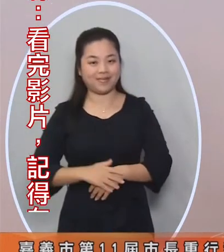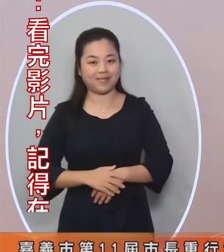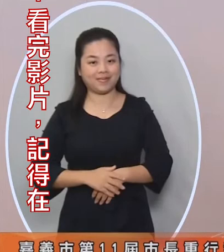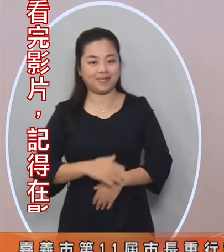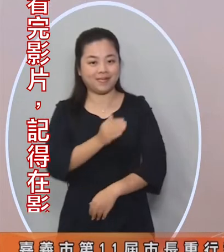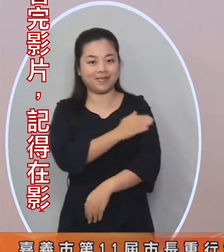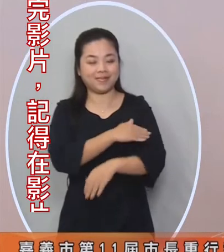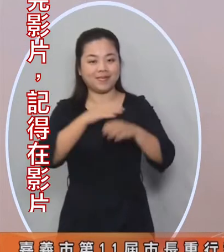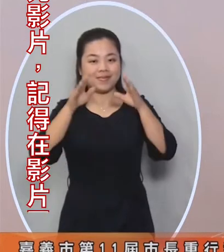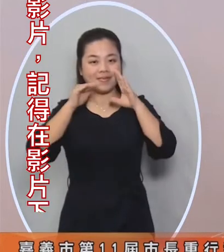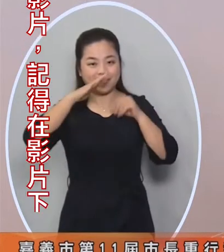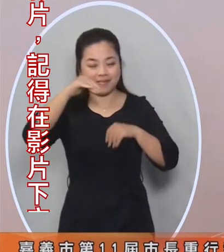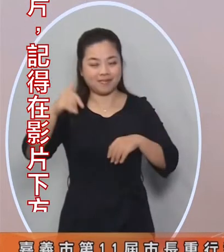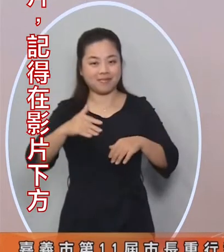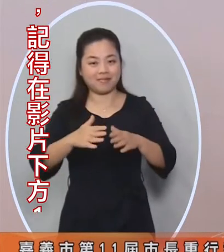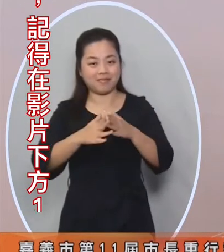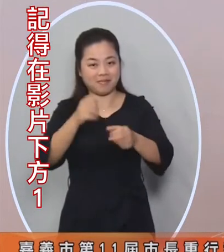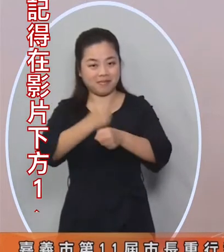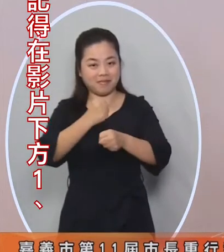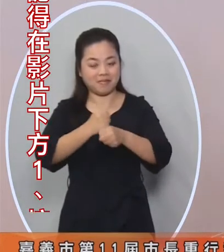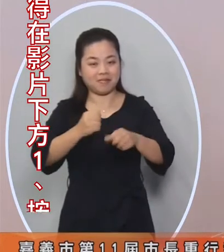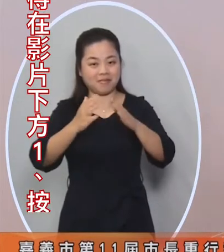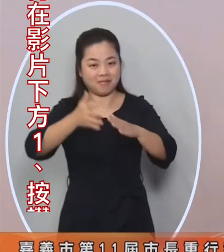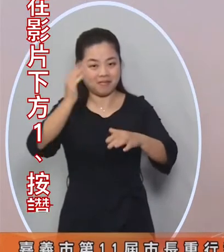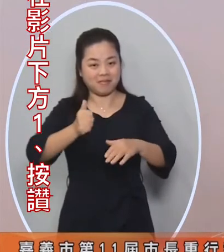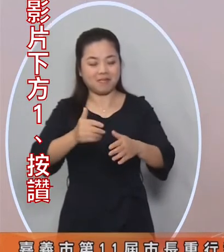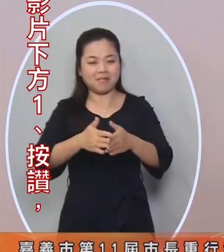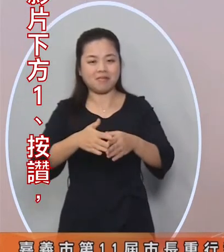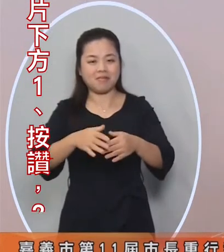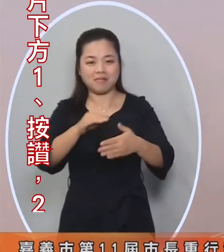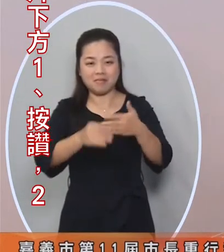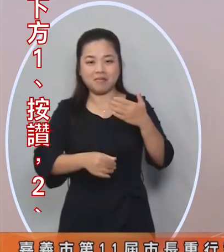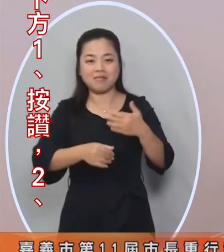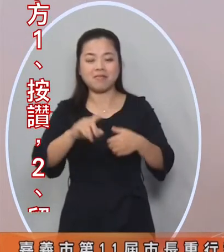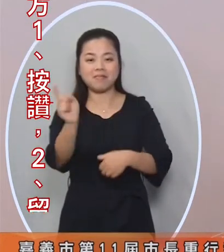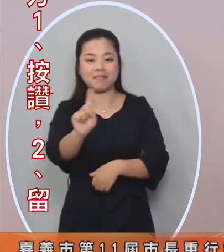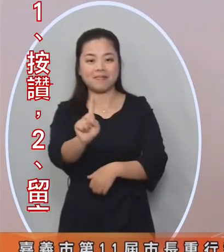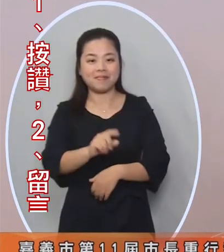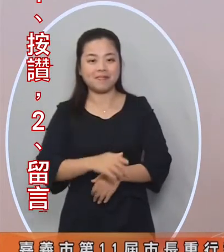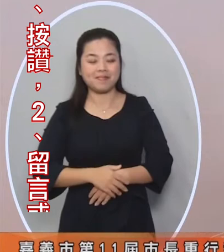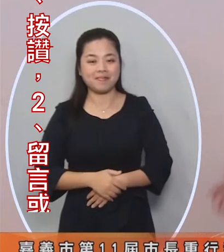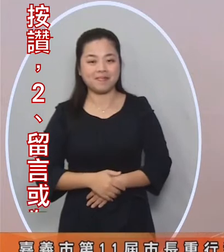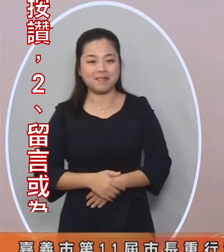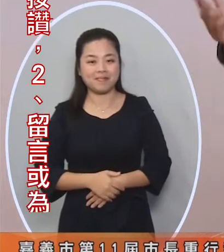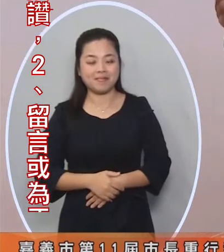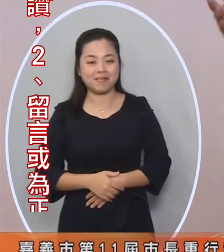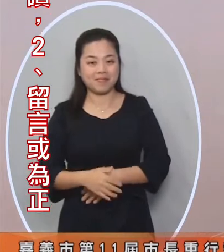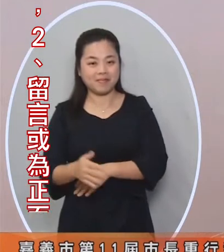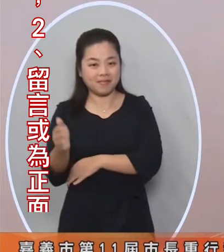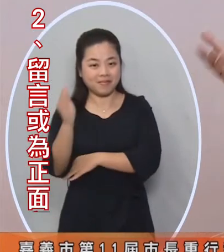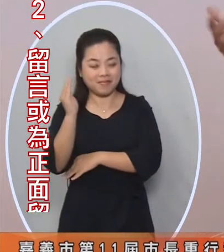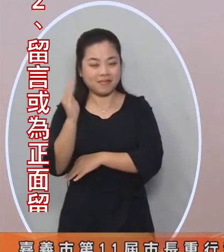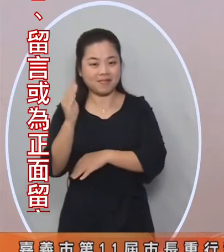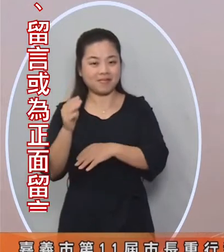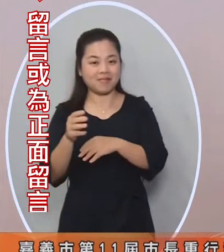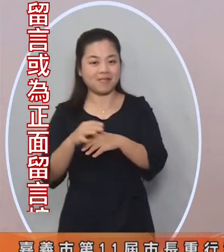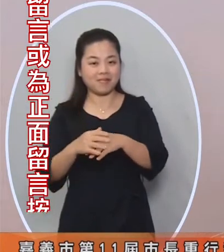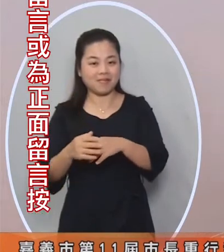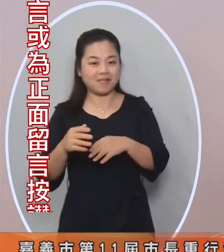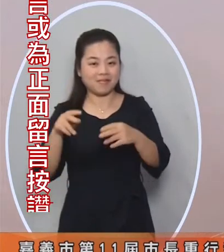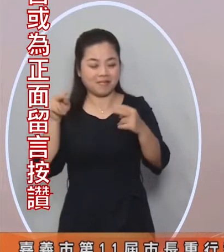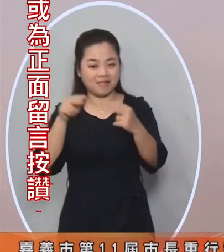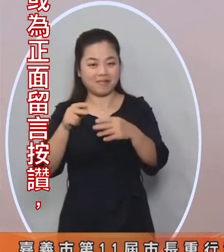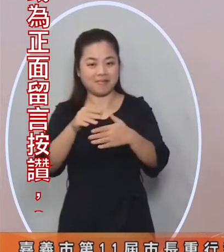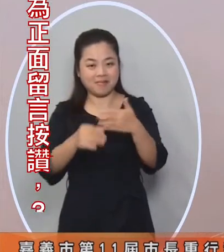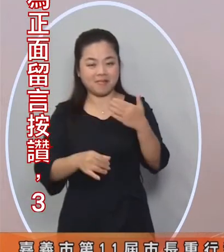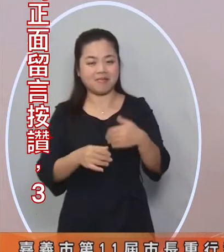陈泰山，你要做市长，你定什么条件做市长？人家李俊立是总统秘书长